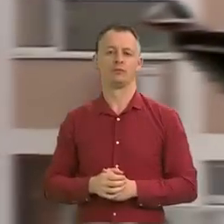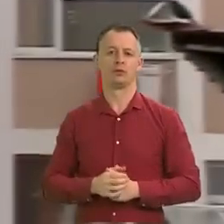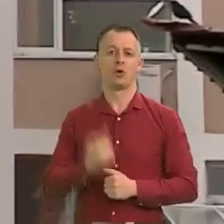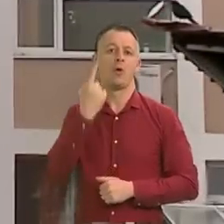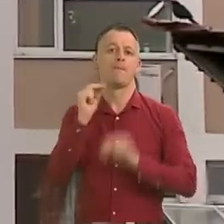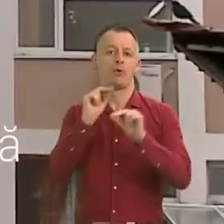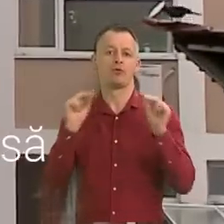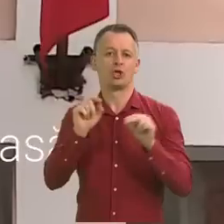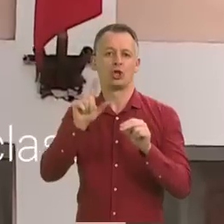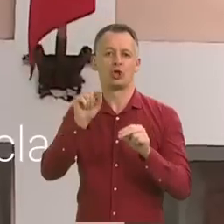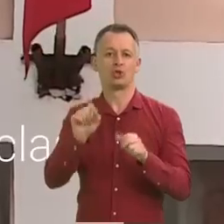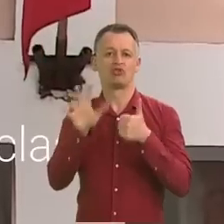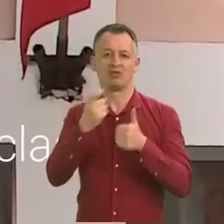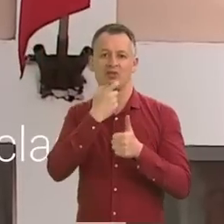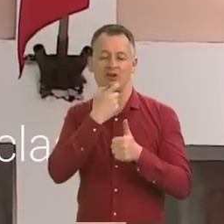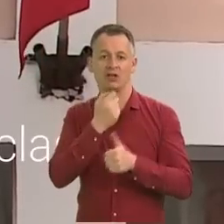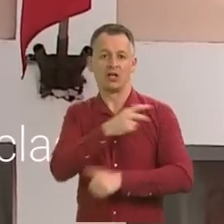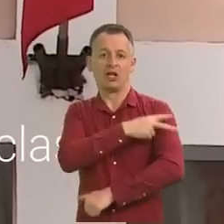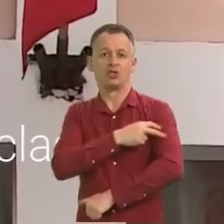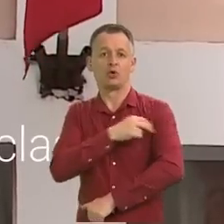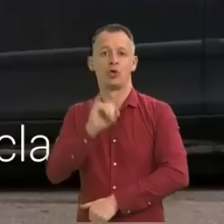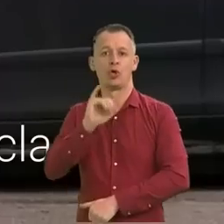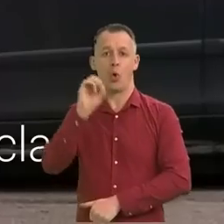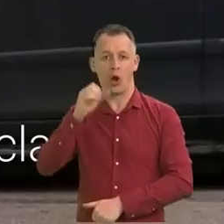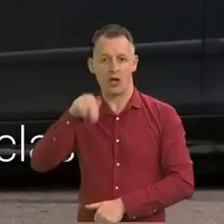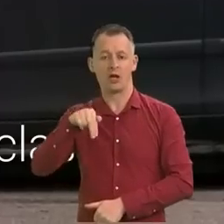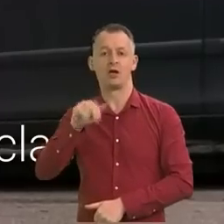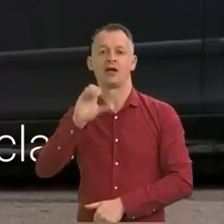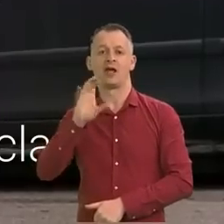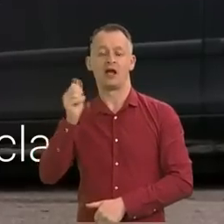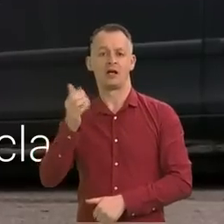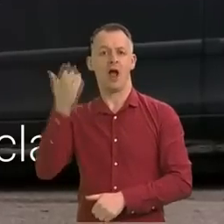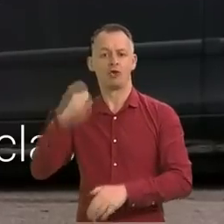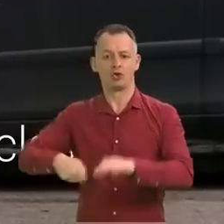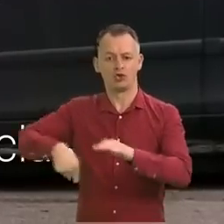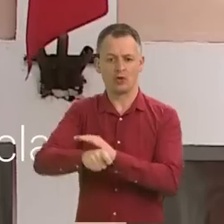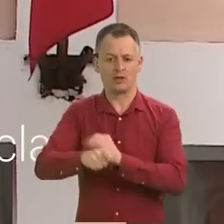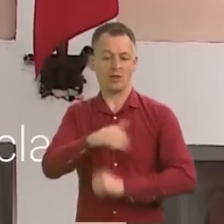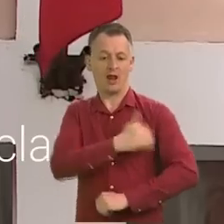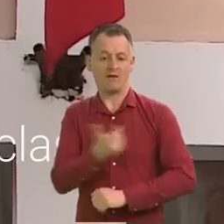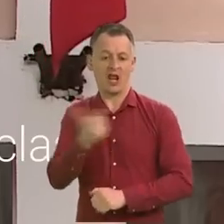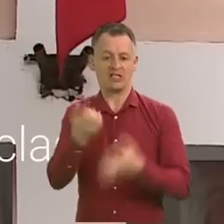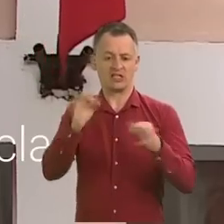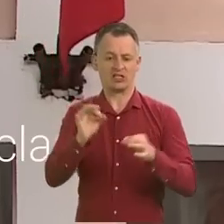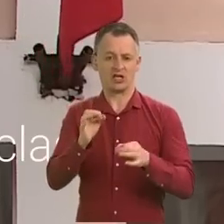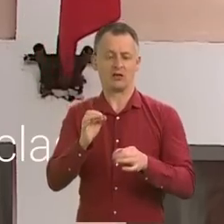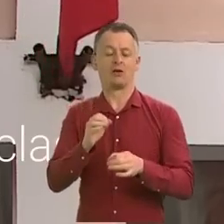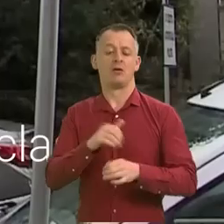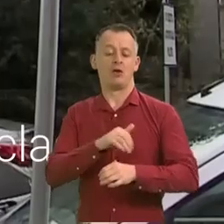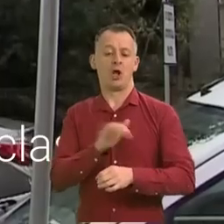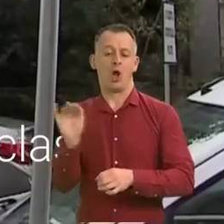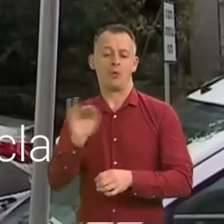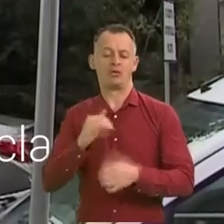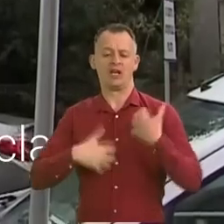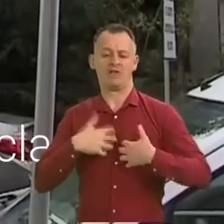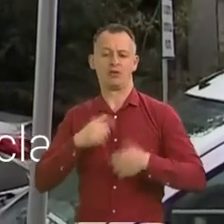O profesoară de 26 de ani de la Colegiul Ion Creangă din capitală a fost înjunghiată de un elev de clasa 10. Copilul s-a enervat după ce dascălul i-a anunțat